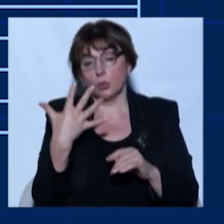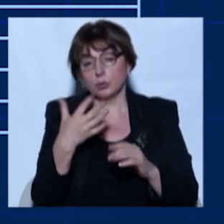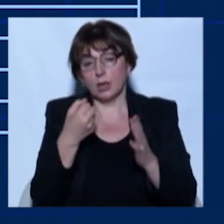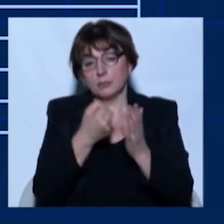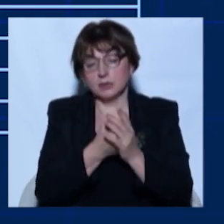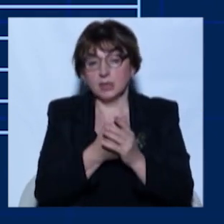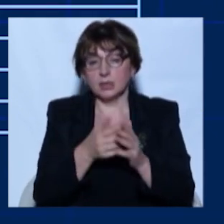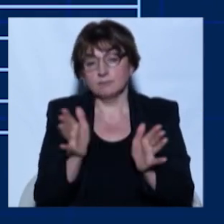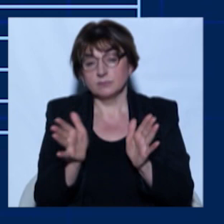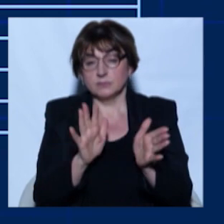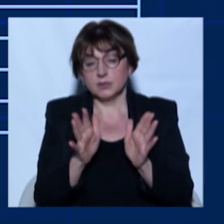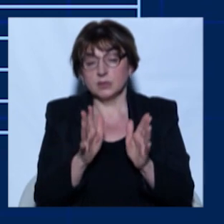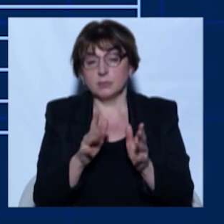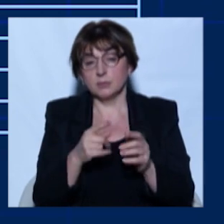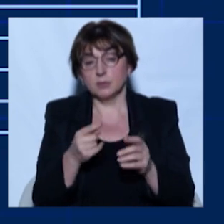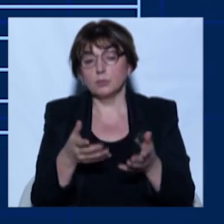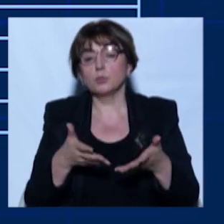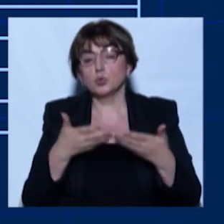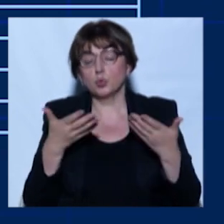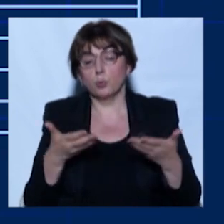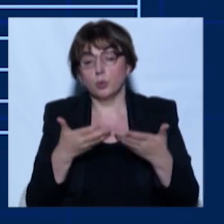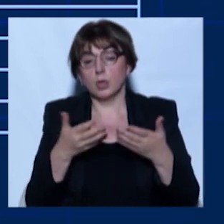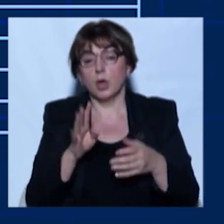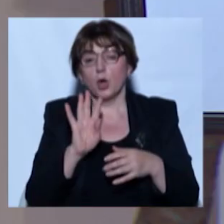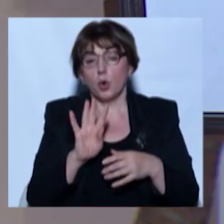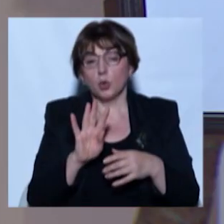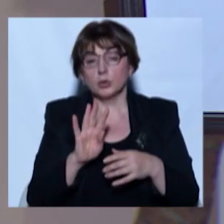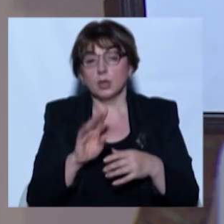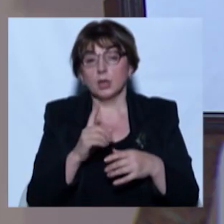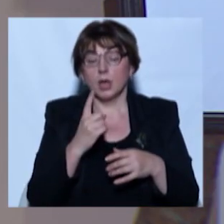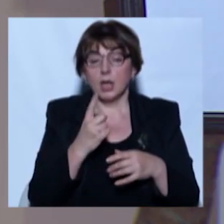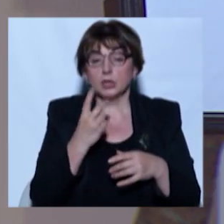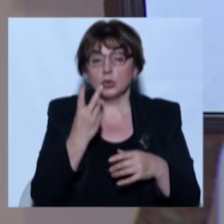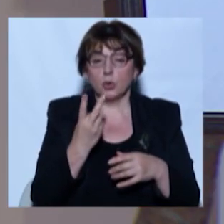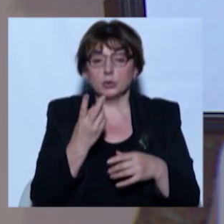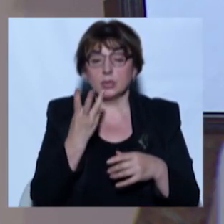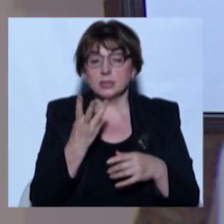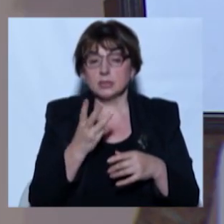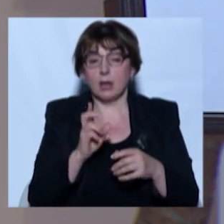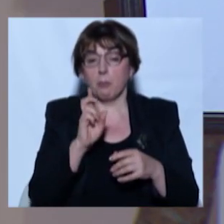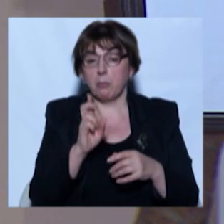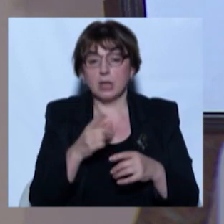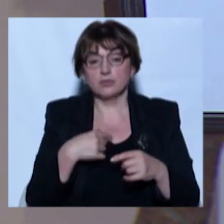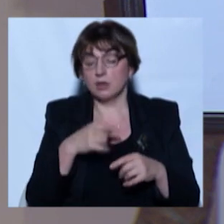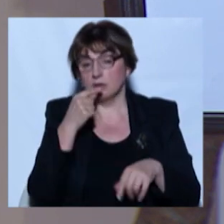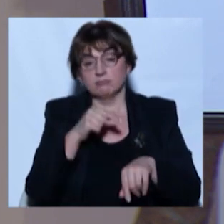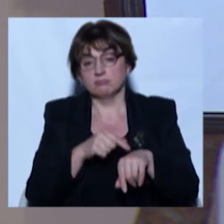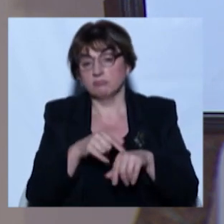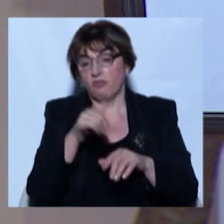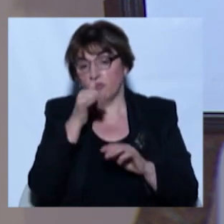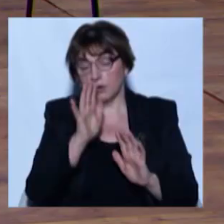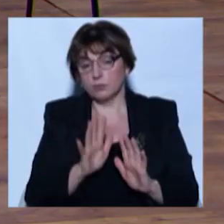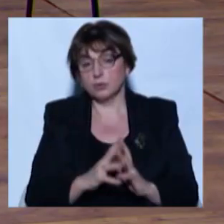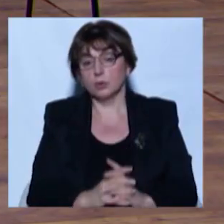უფრო 5 შედარებით ფსუბუქია 4 და 1 და 2 და 3 ბალს ჩვენ ხშირად ვერც კი ვიგებთ.